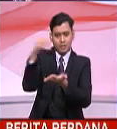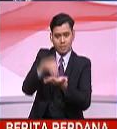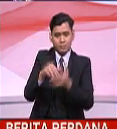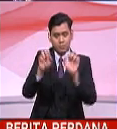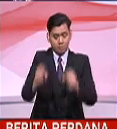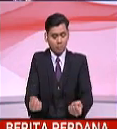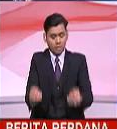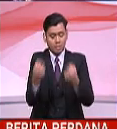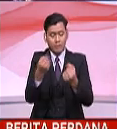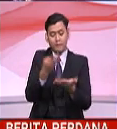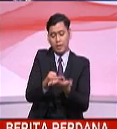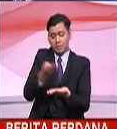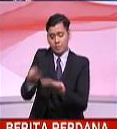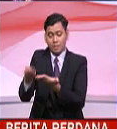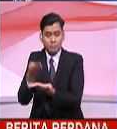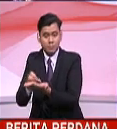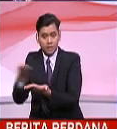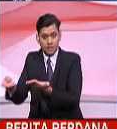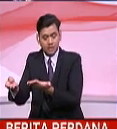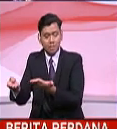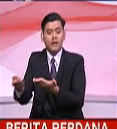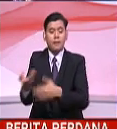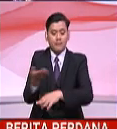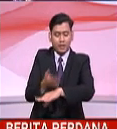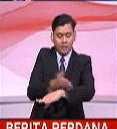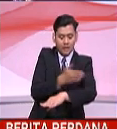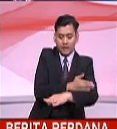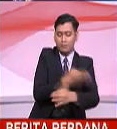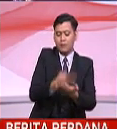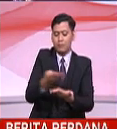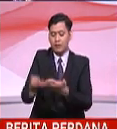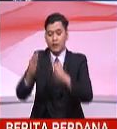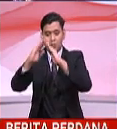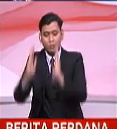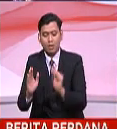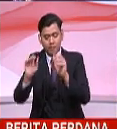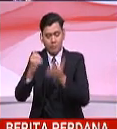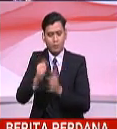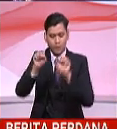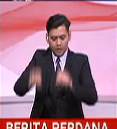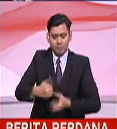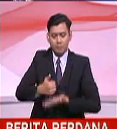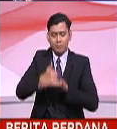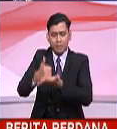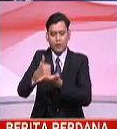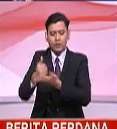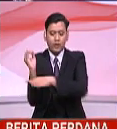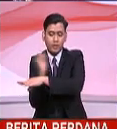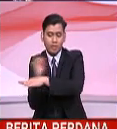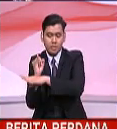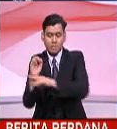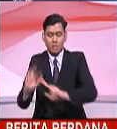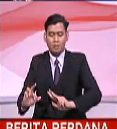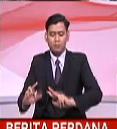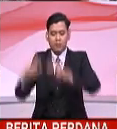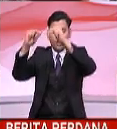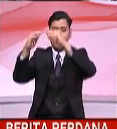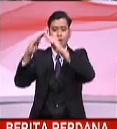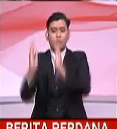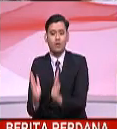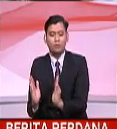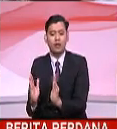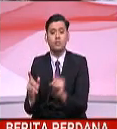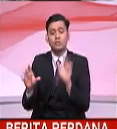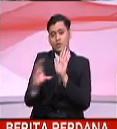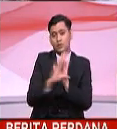kuasa beli rumah selain membantu sektor-sektor rantaian bakalan dalam industri Pembina Air ini termasuk